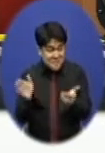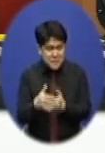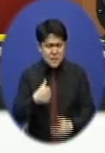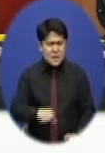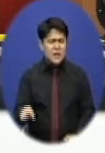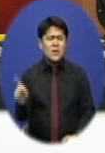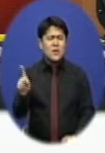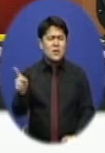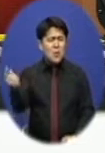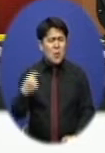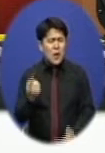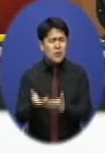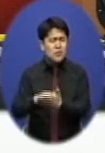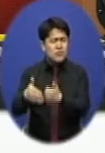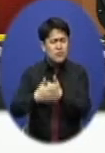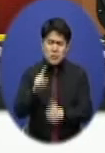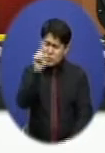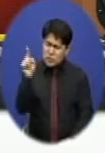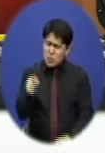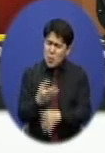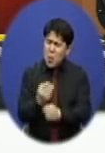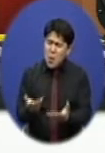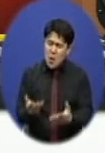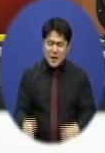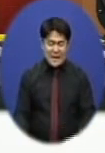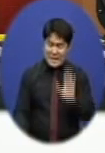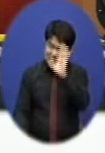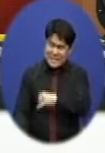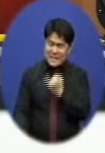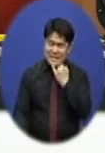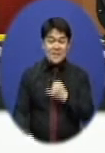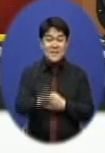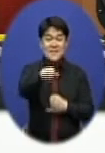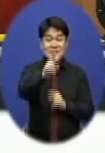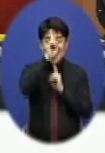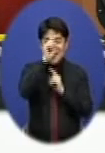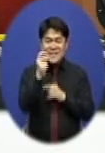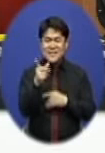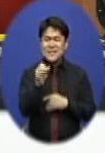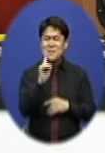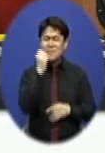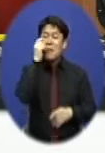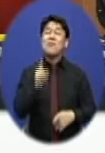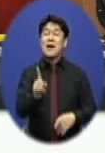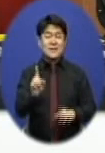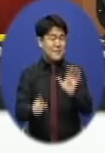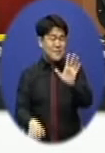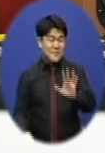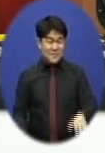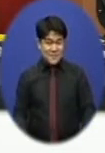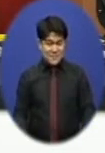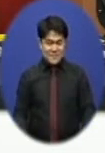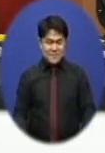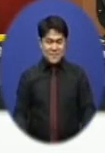언제나 집을 한번 고쳐줄지. 아유 금방 하죠. 이효정 씨도 별 말씀을 다 하시네. 네? 아